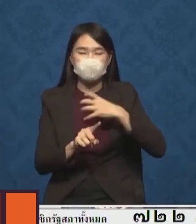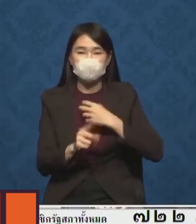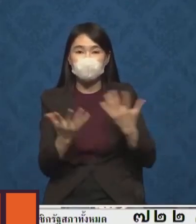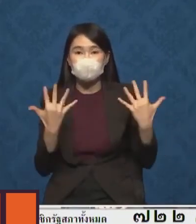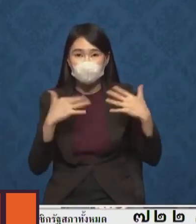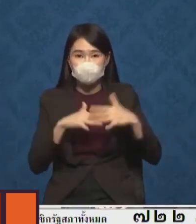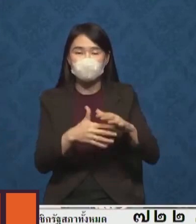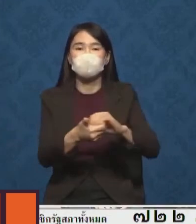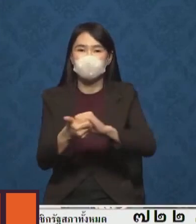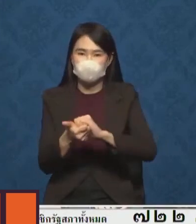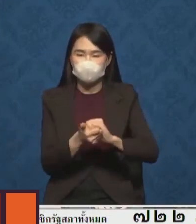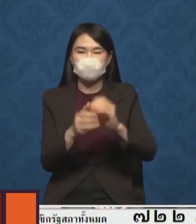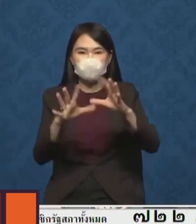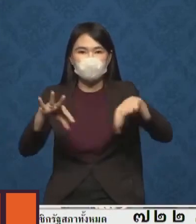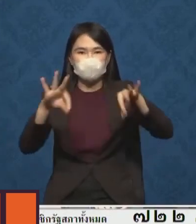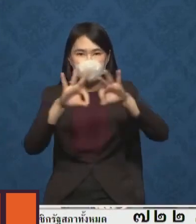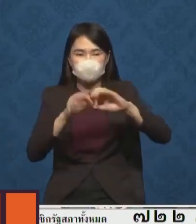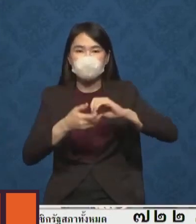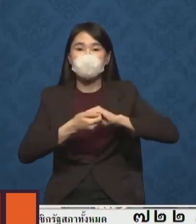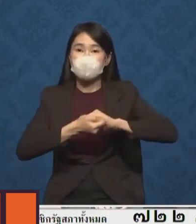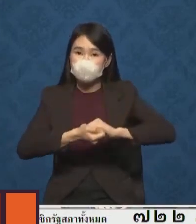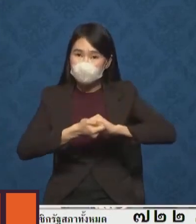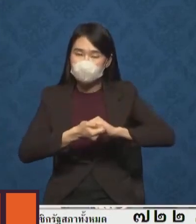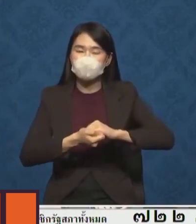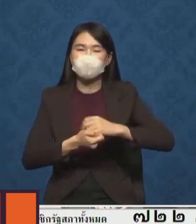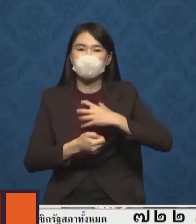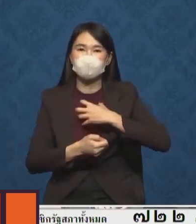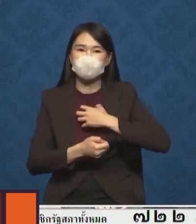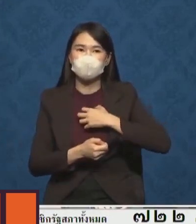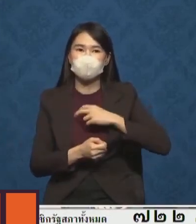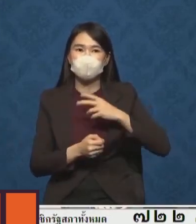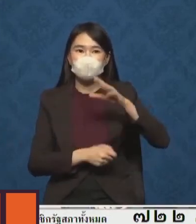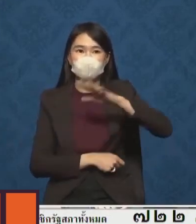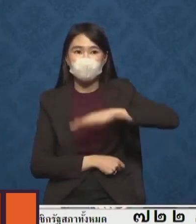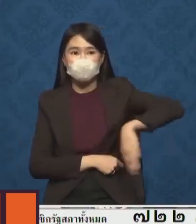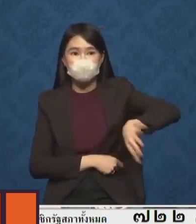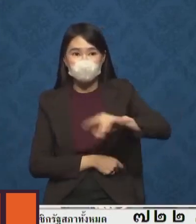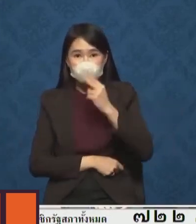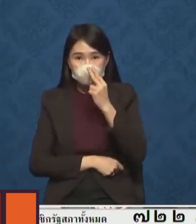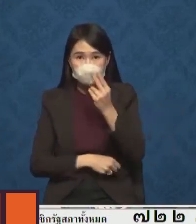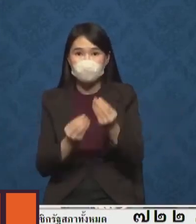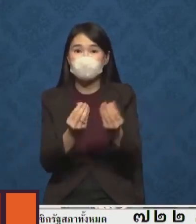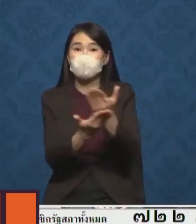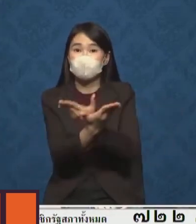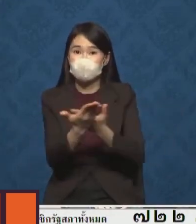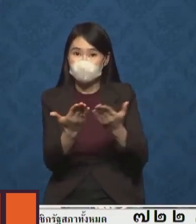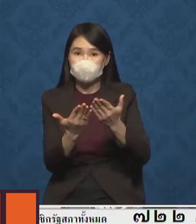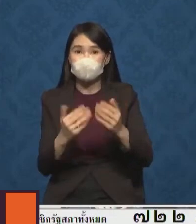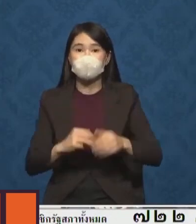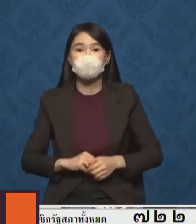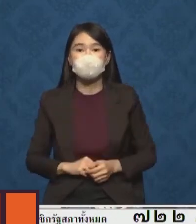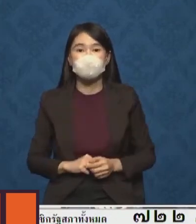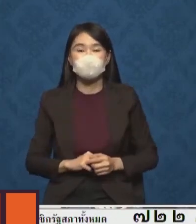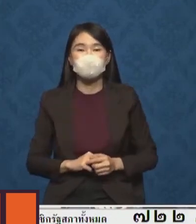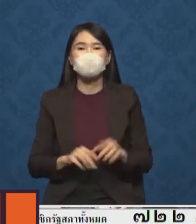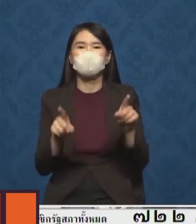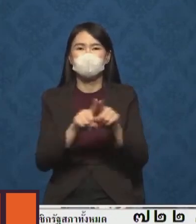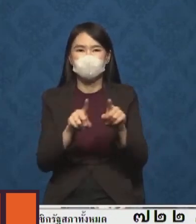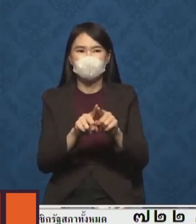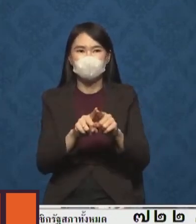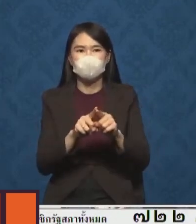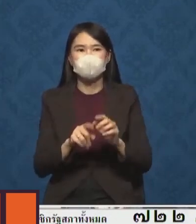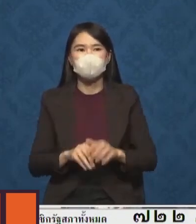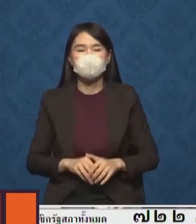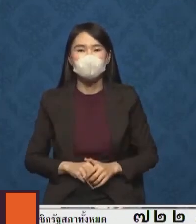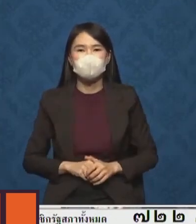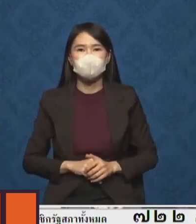มนั่เป็นเรื่องใหญ่เรื่องที่สองที่ผมอยากจะให้สภายแ่นี้ได้พิจกันนาด้เหตุดกลาก็ท่ประทานคร